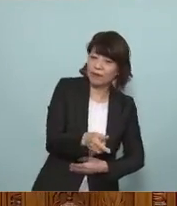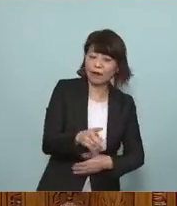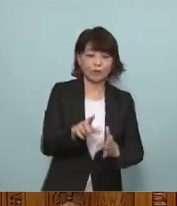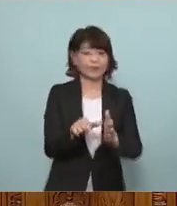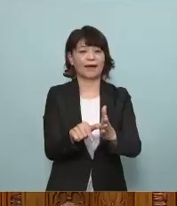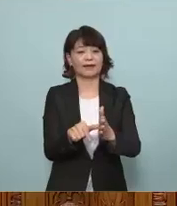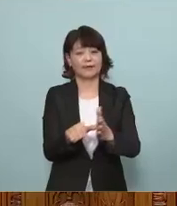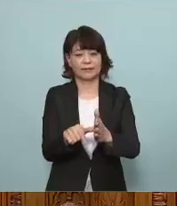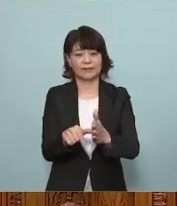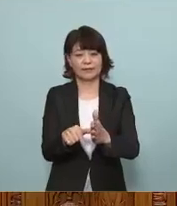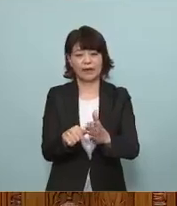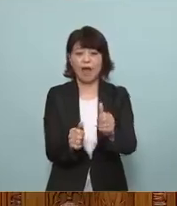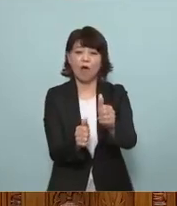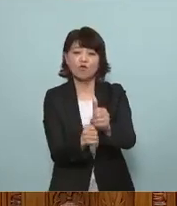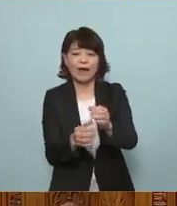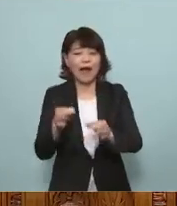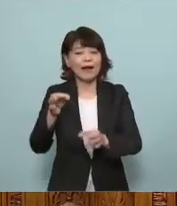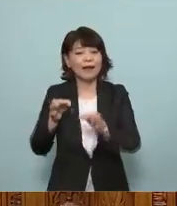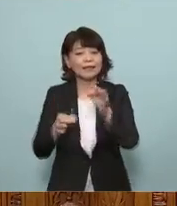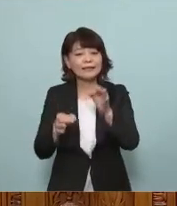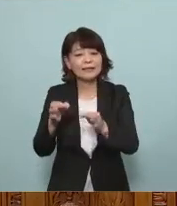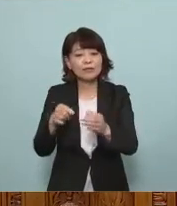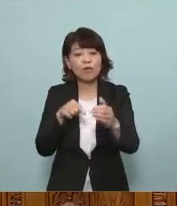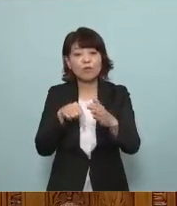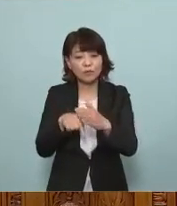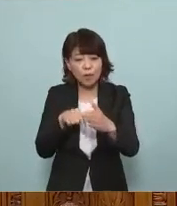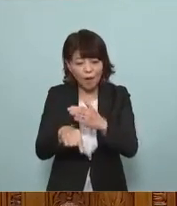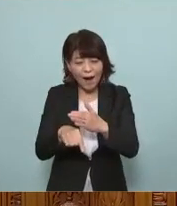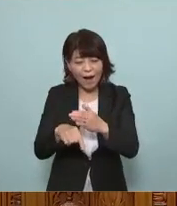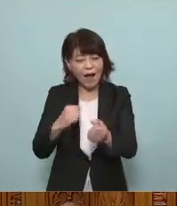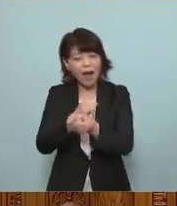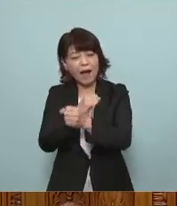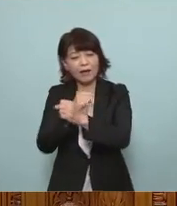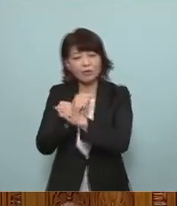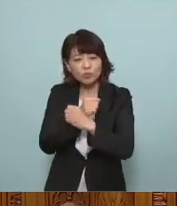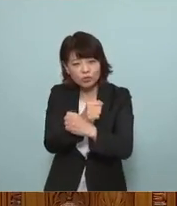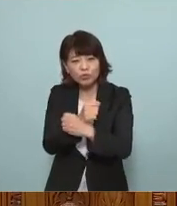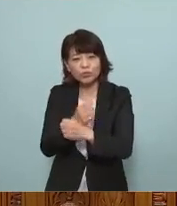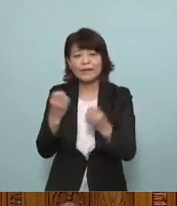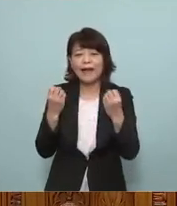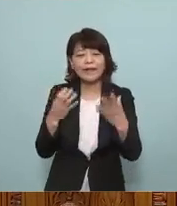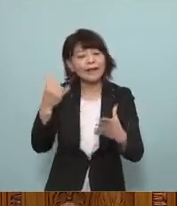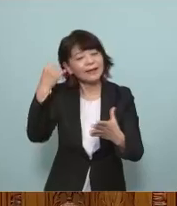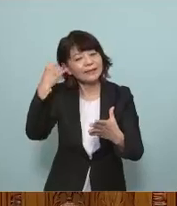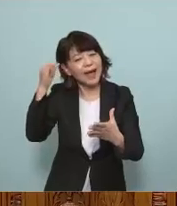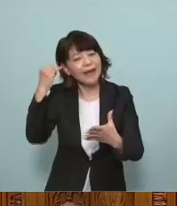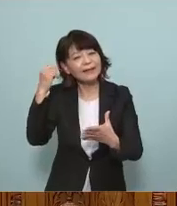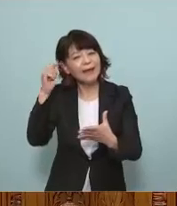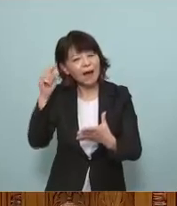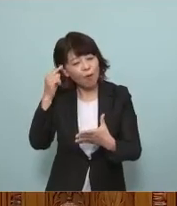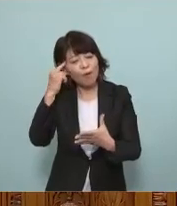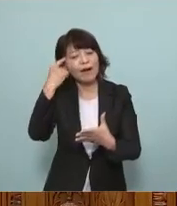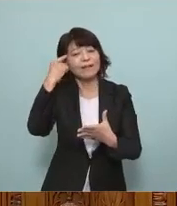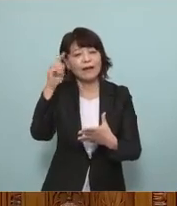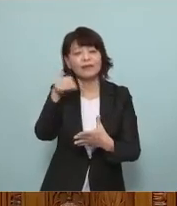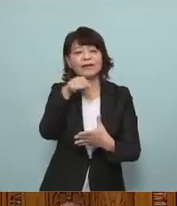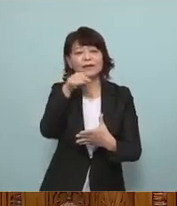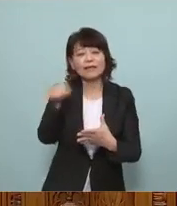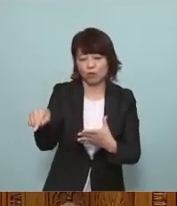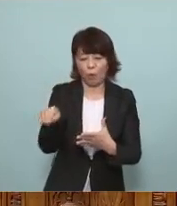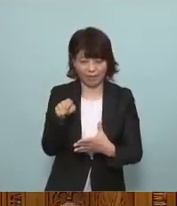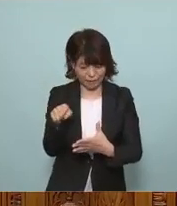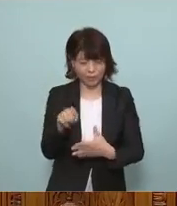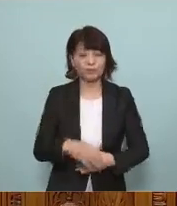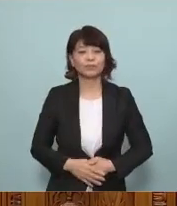代、付加価値の源泉は創意工夫や新しいアイデアを生み出す人的資本、人です